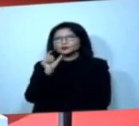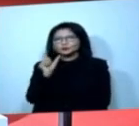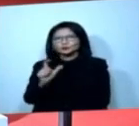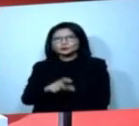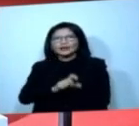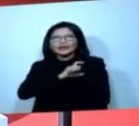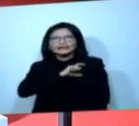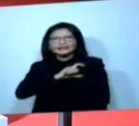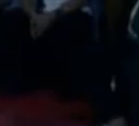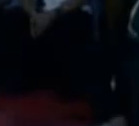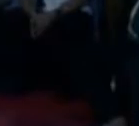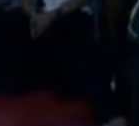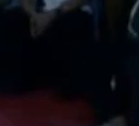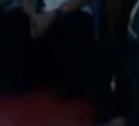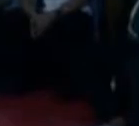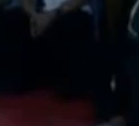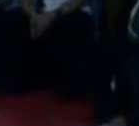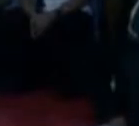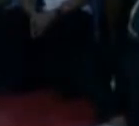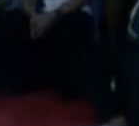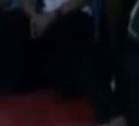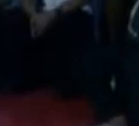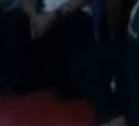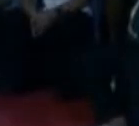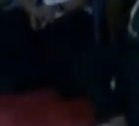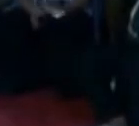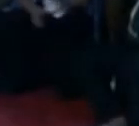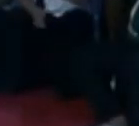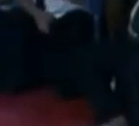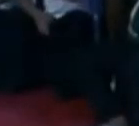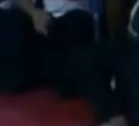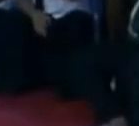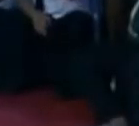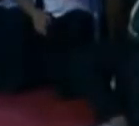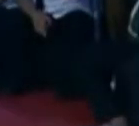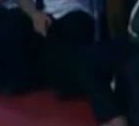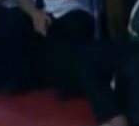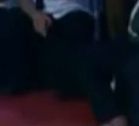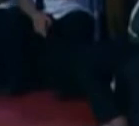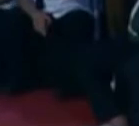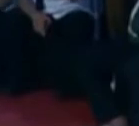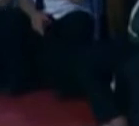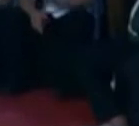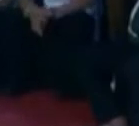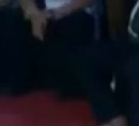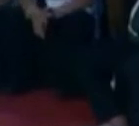sangat memalukan. Perolehan suara Pilpres 2014, Prabowo Hatta